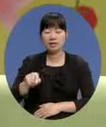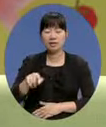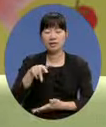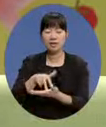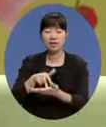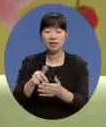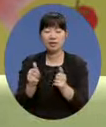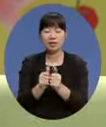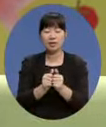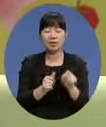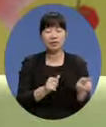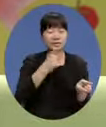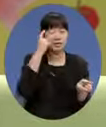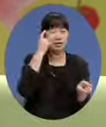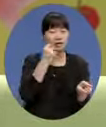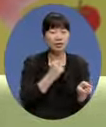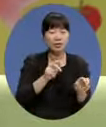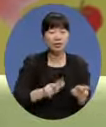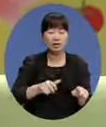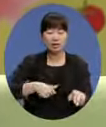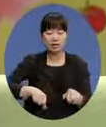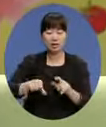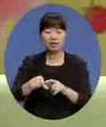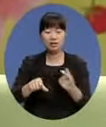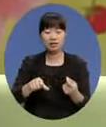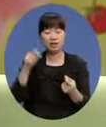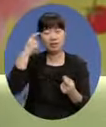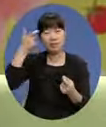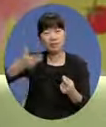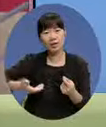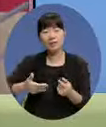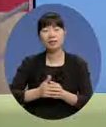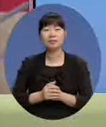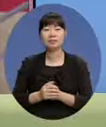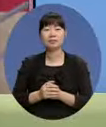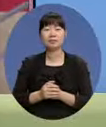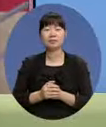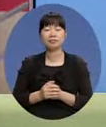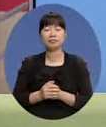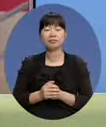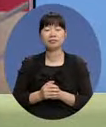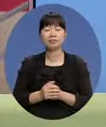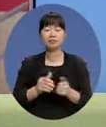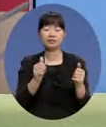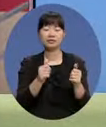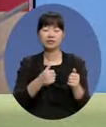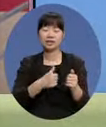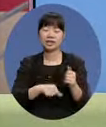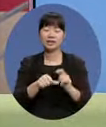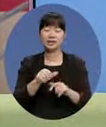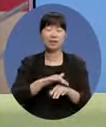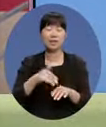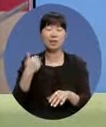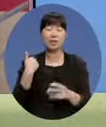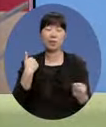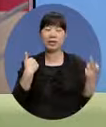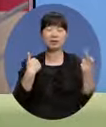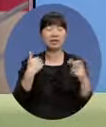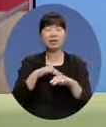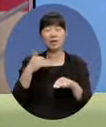상황에서 남자는 무슨 생각을 가지고 이 아들은 그랬을까요, 선생님? 그러니까 그냥 얘가 아무것도 모르는 겁니다. 그러니까 TV나 이런 데서